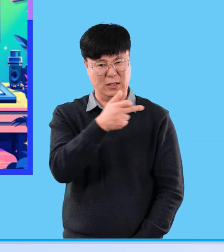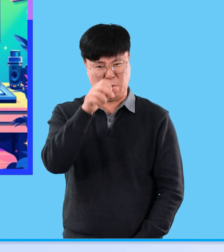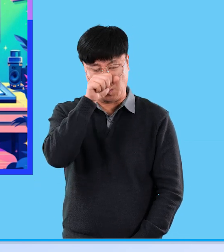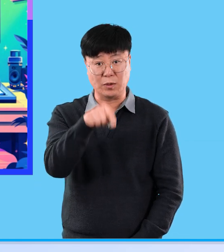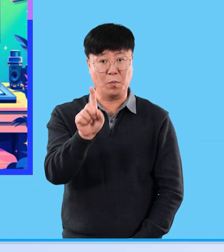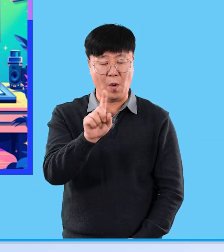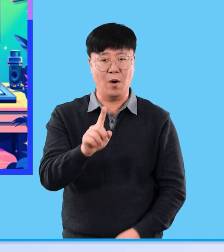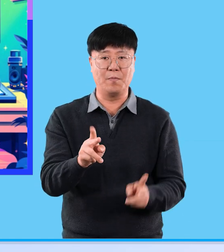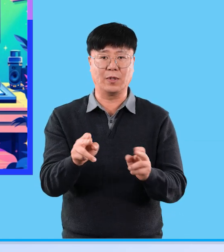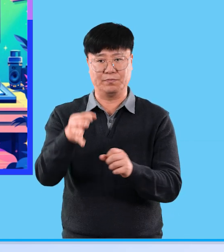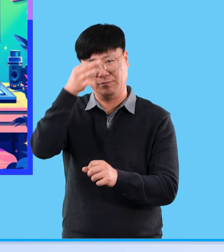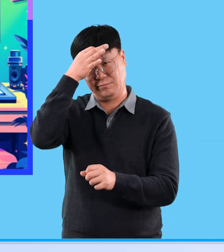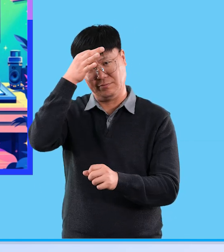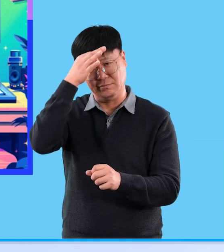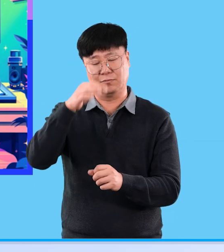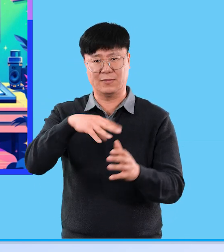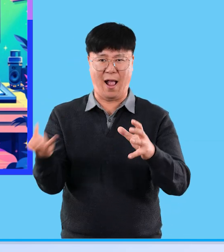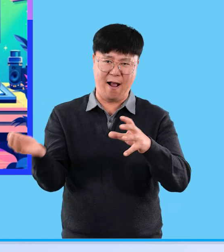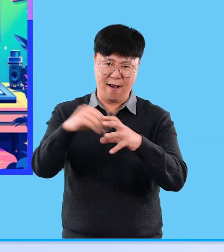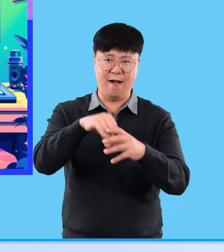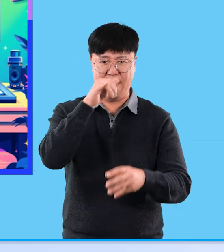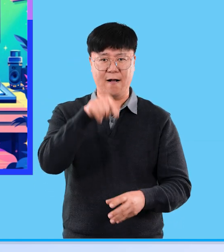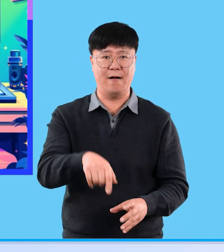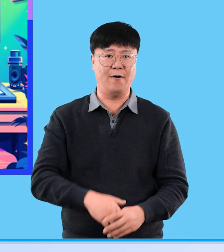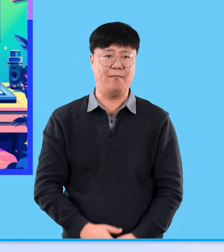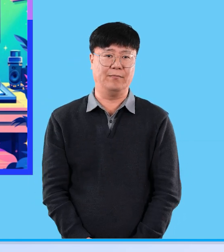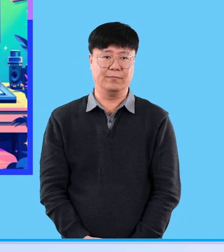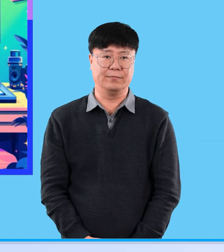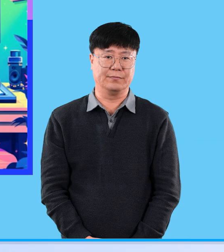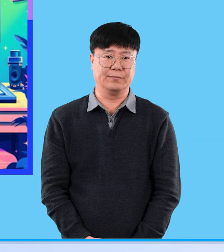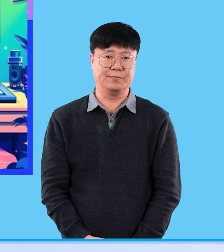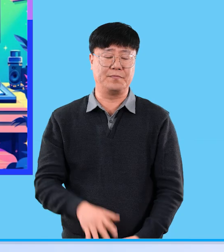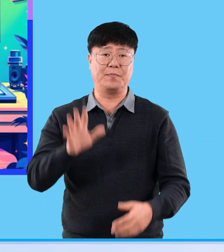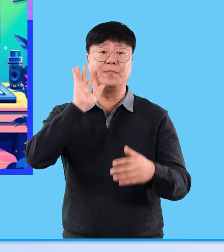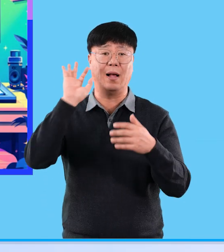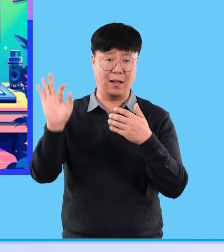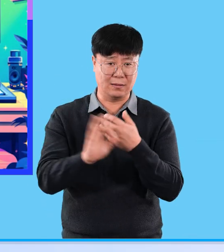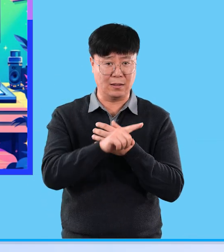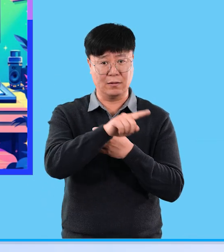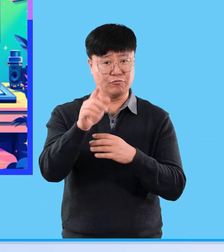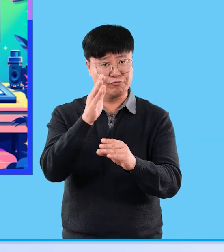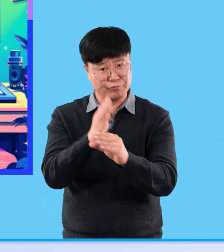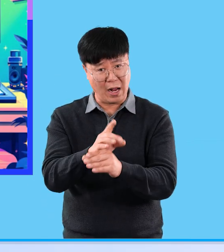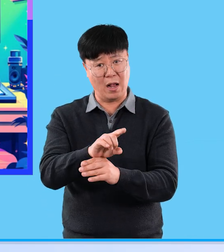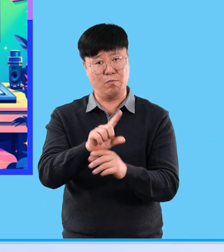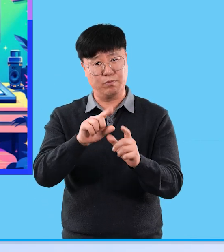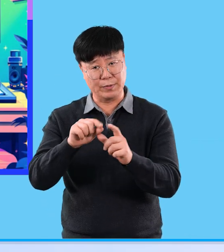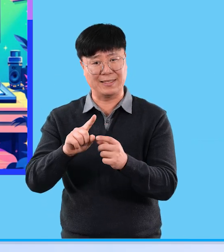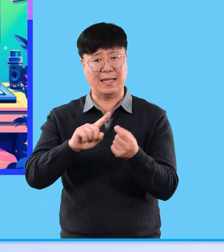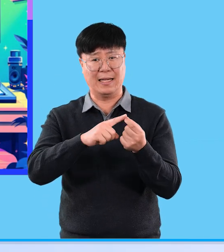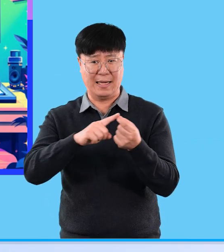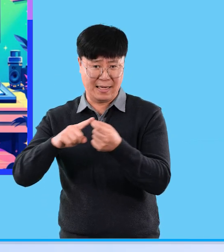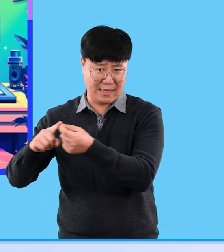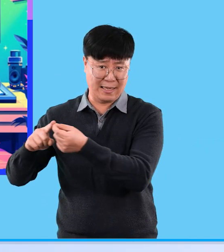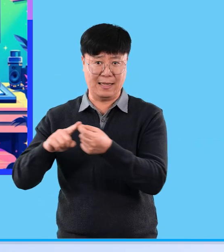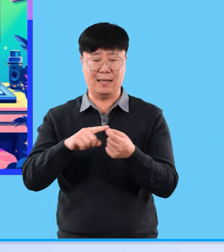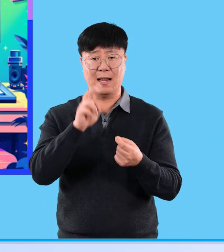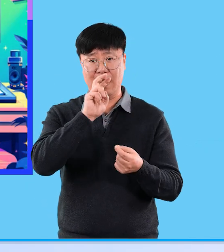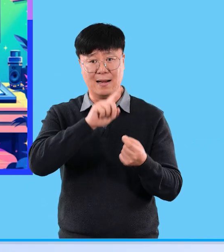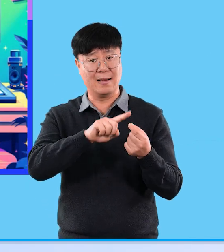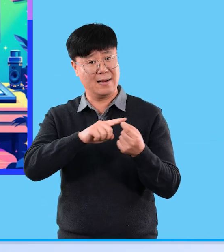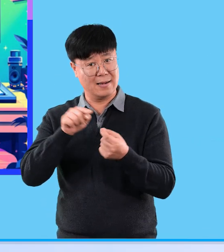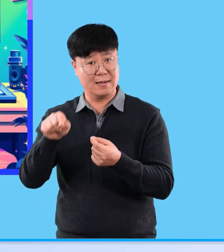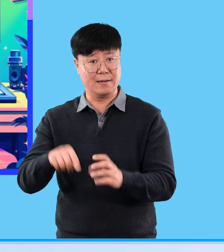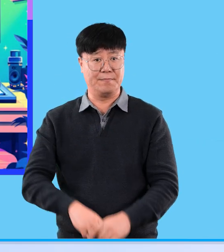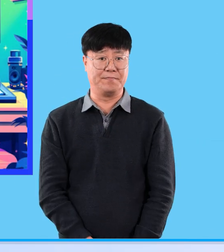큰 장점으로는 편집 기능이 들어가 있어서 만약에 어느 한 중간 부분에 이 한글로